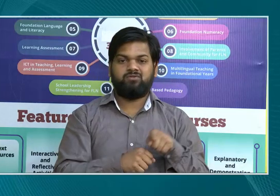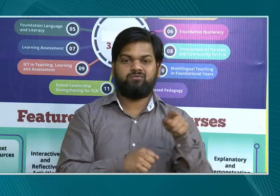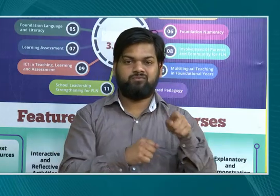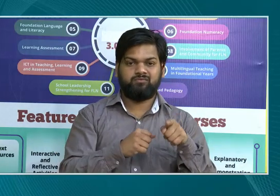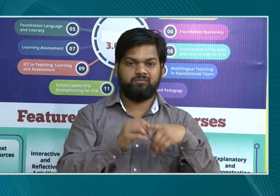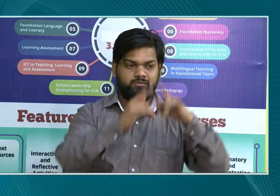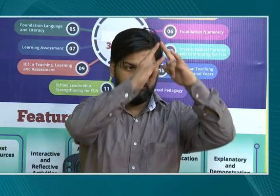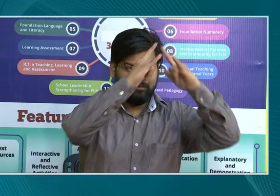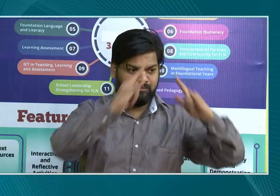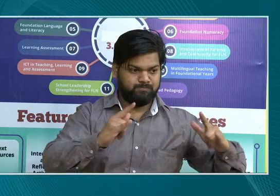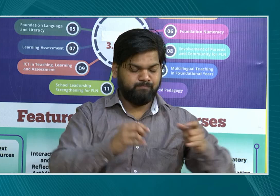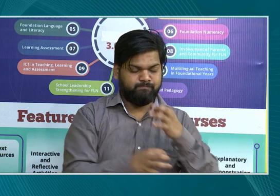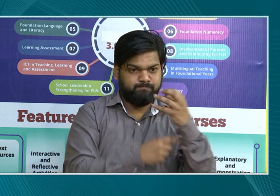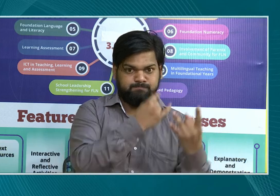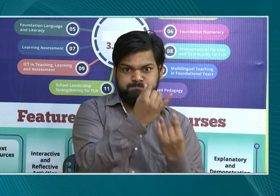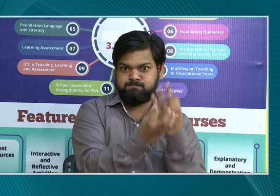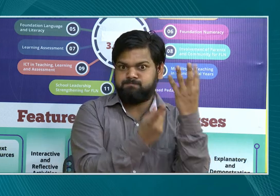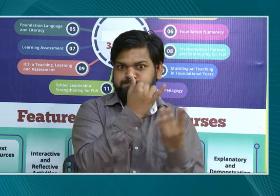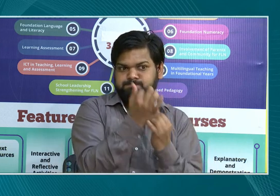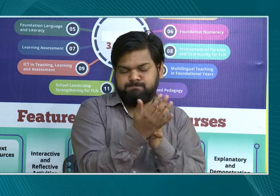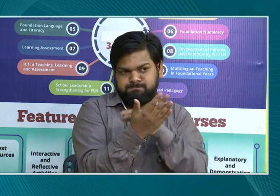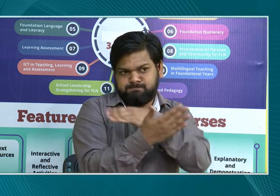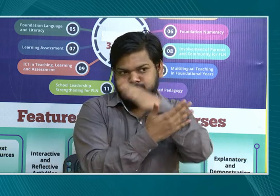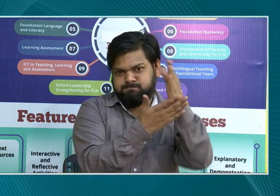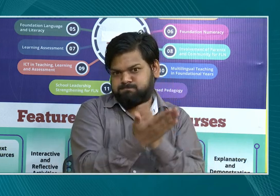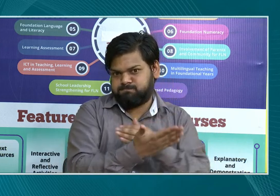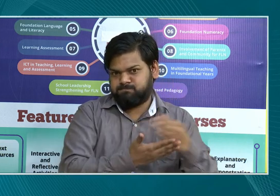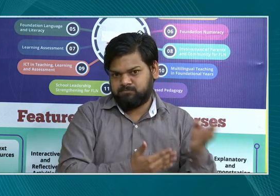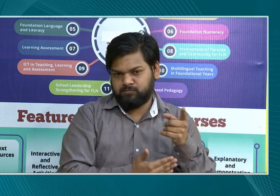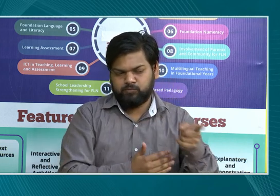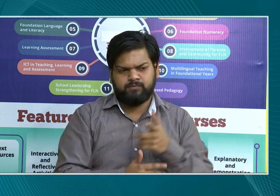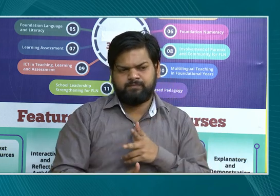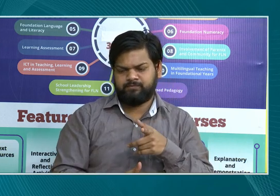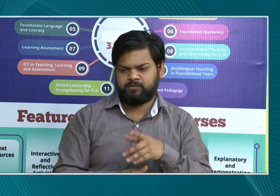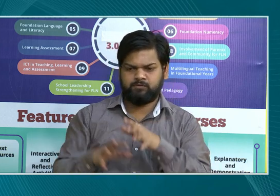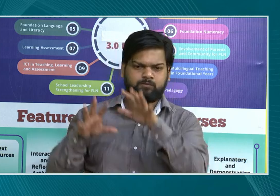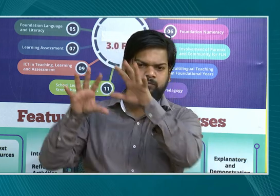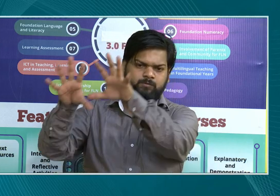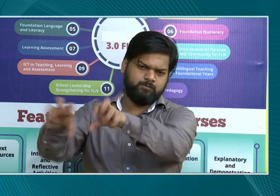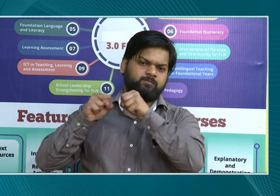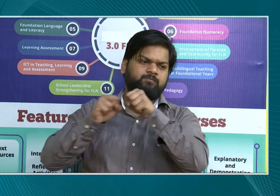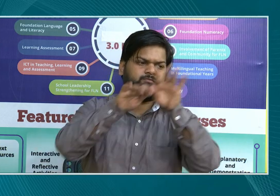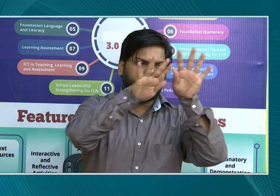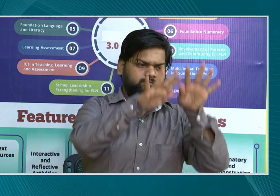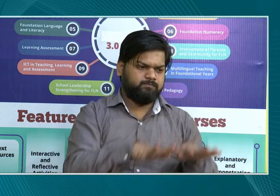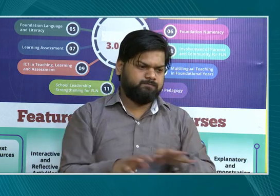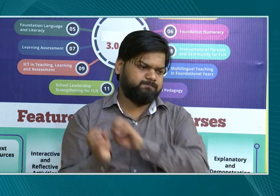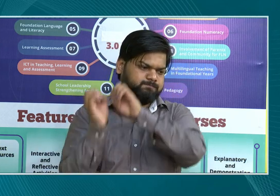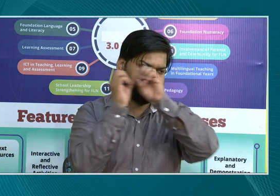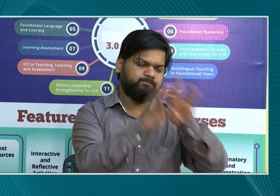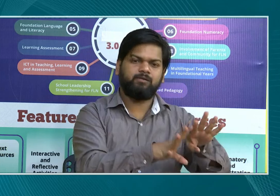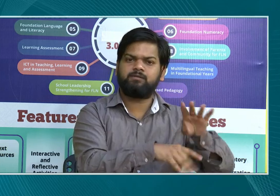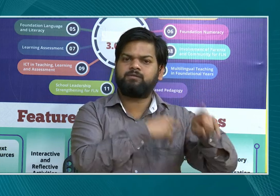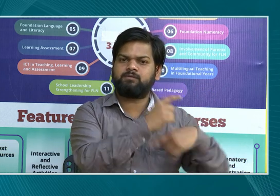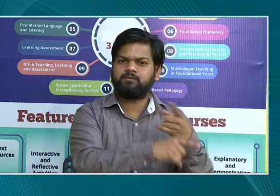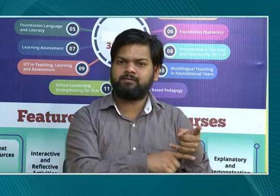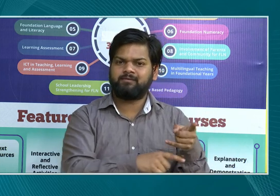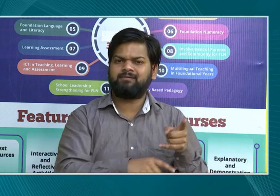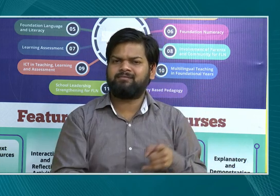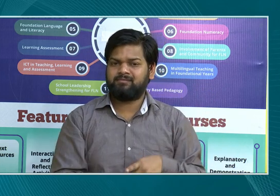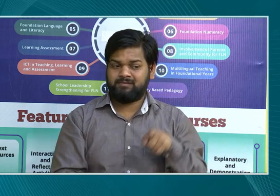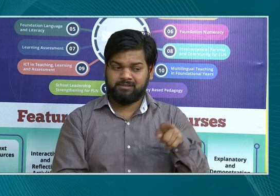मैं आपको गिरफ्तार करता हूं मैंने कहा की मुझे थोड़ी देर इस पर बैठकर रो लेने दो ताकि वो इसलिए रोना चाहती थी जब कोई अपनी